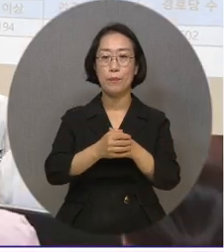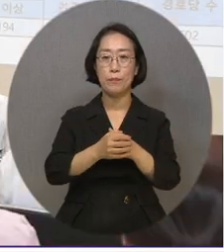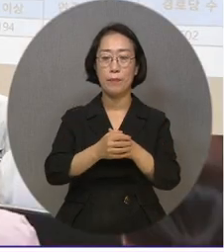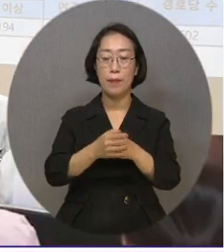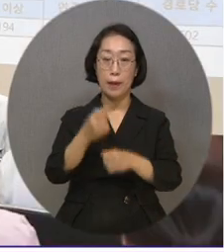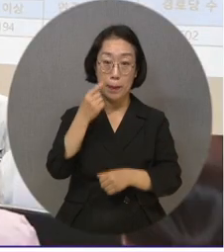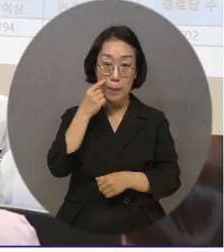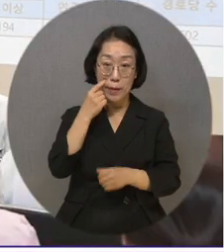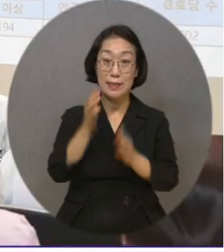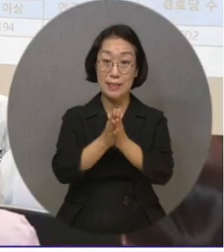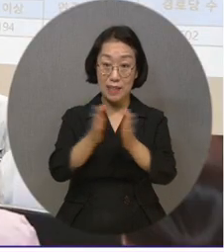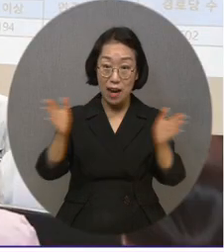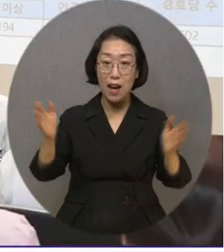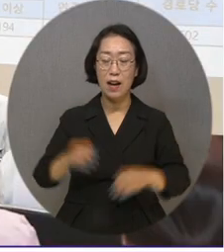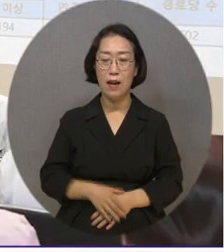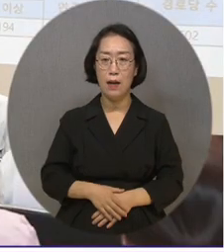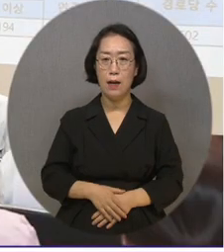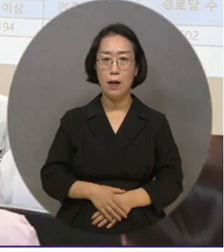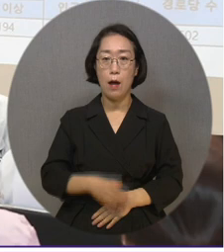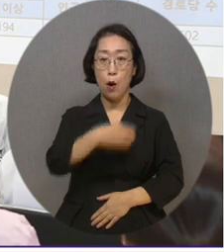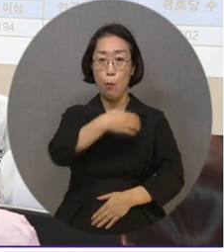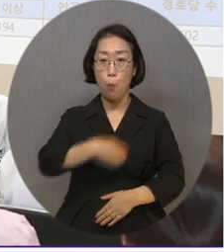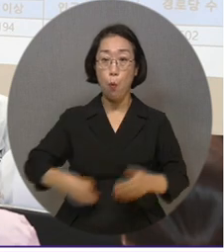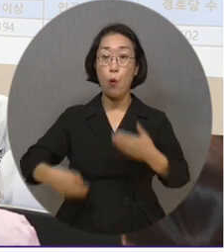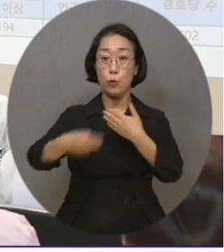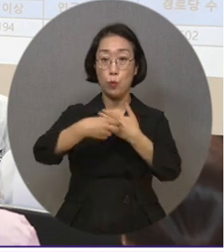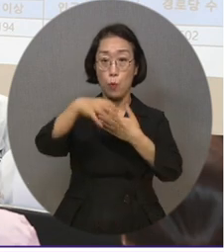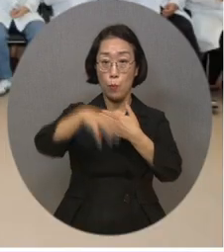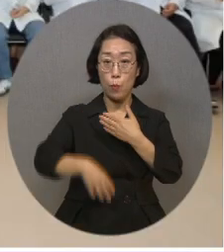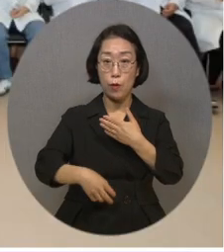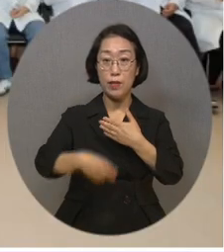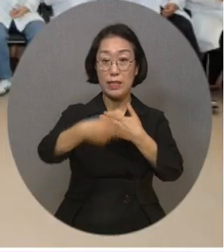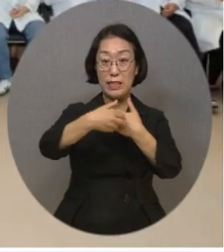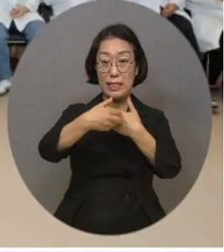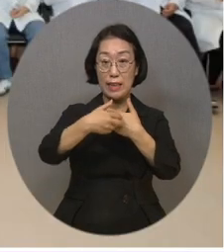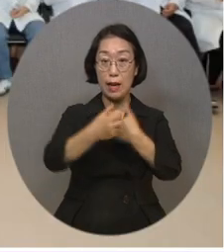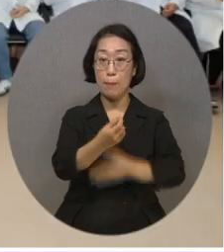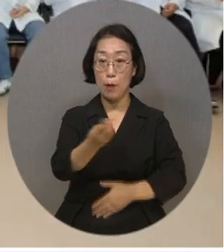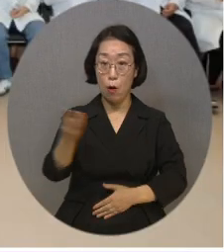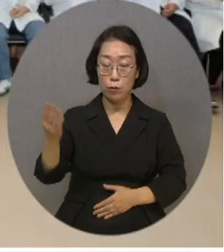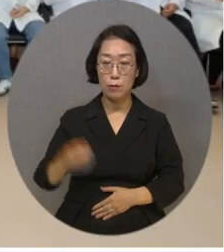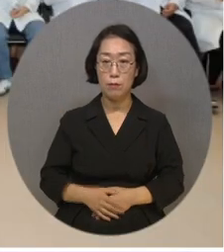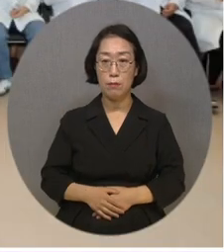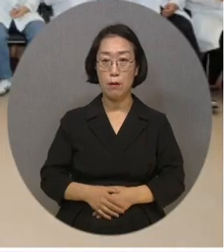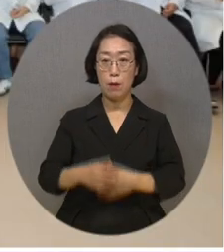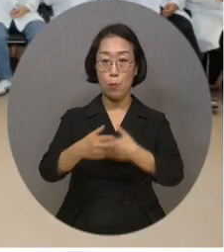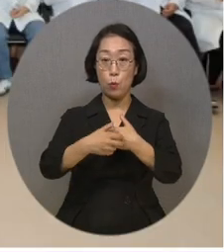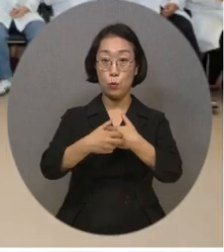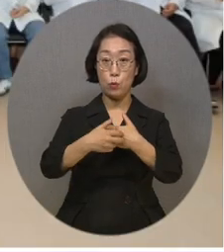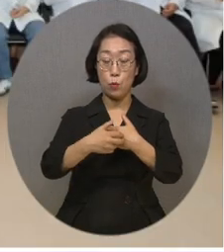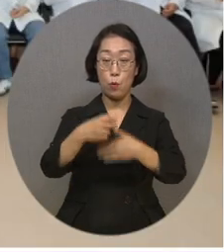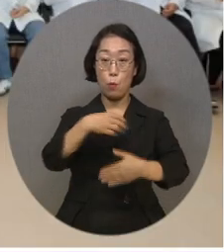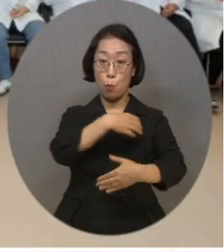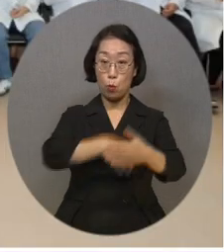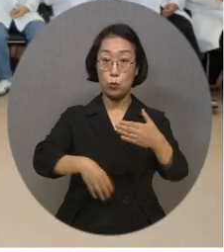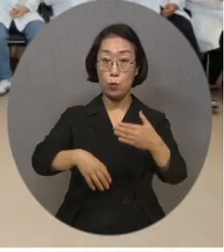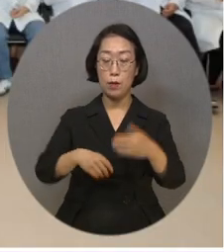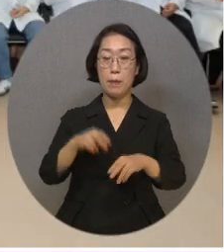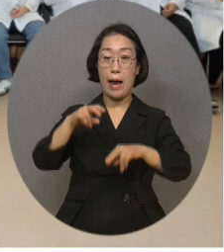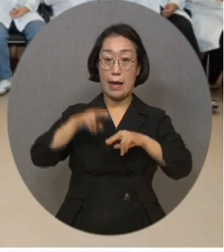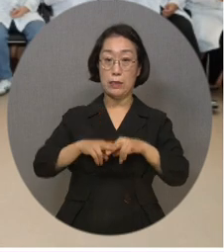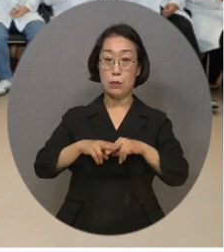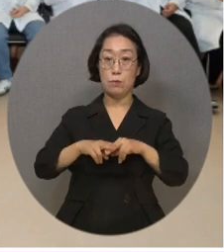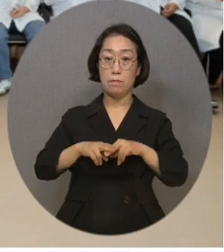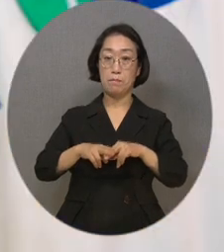가면 많은 의사분들이 계시는데 이제 그분들이 이제 보건소에서만 진료를 하는 게 아니라